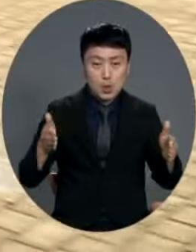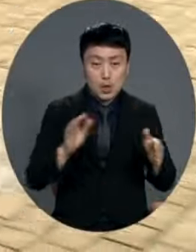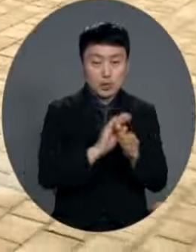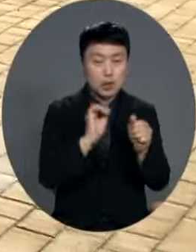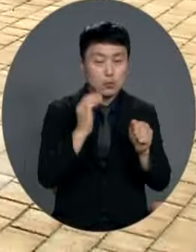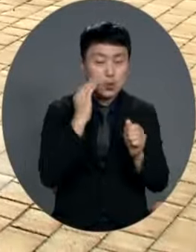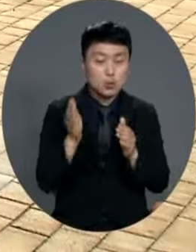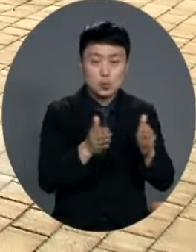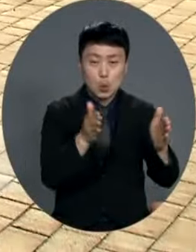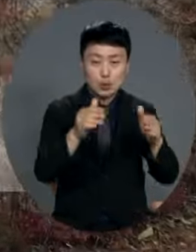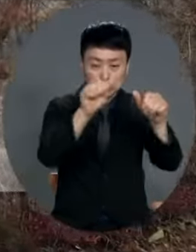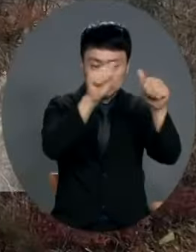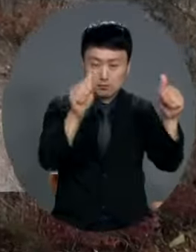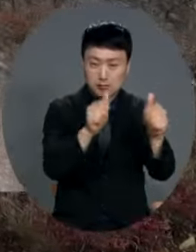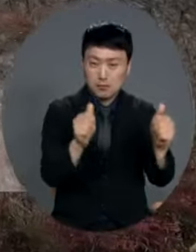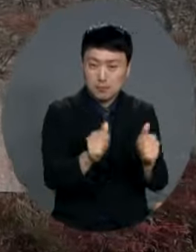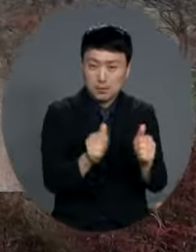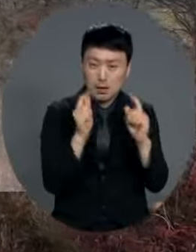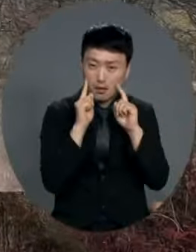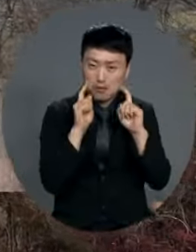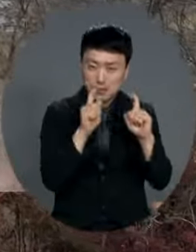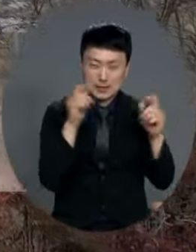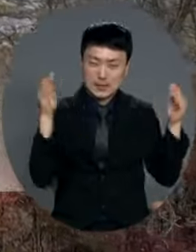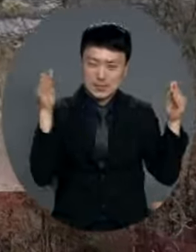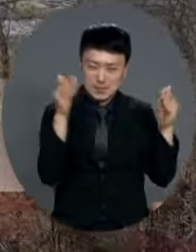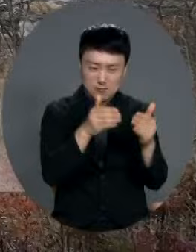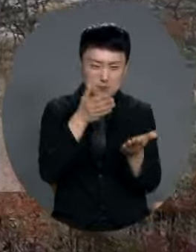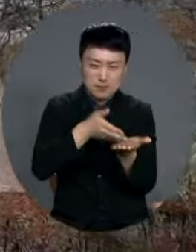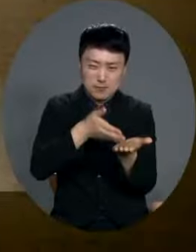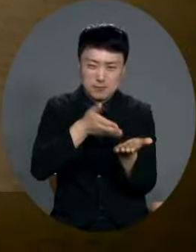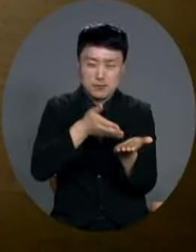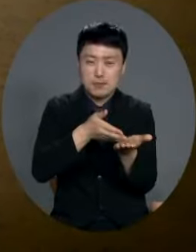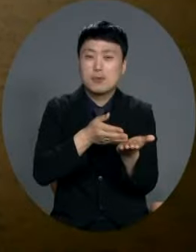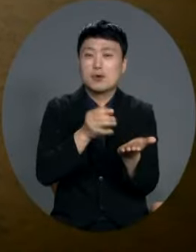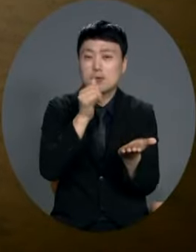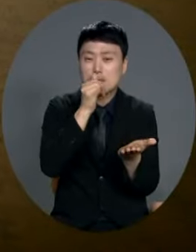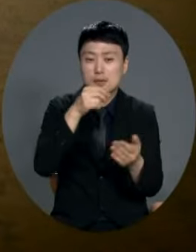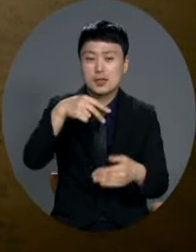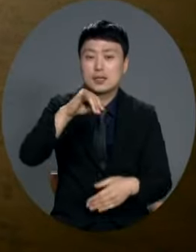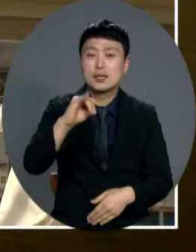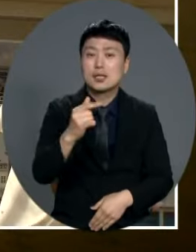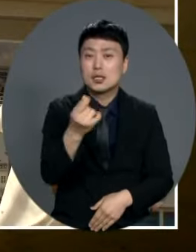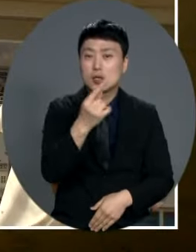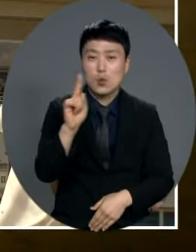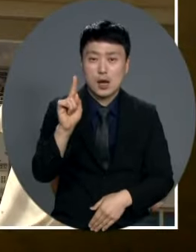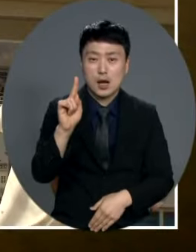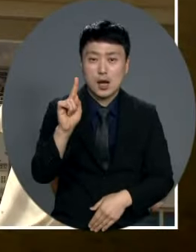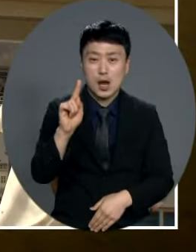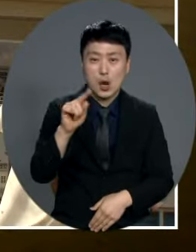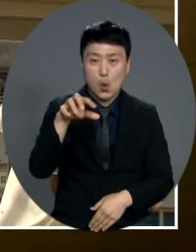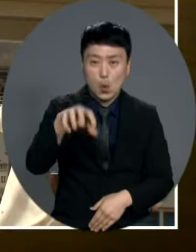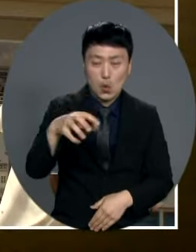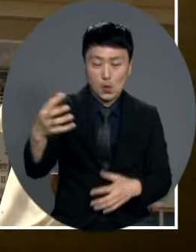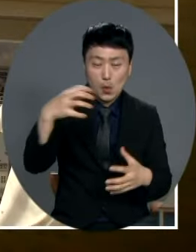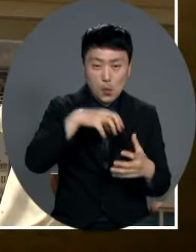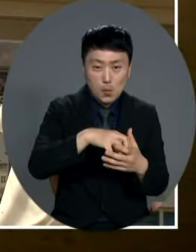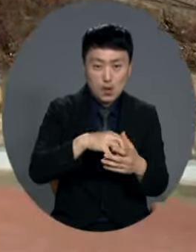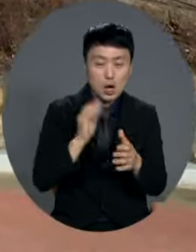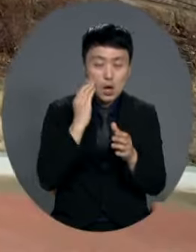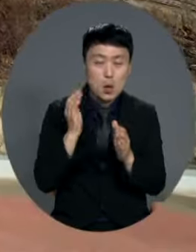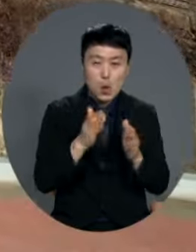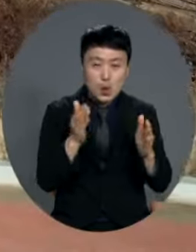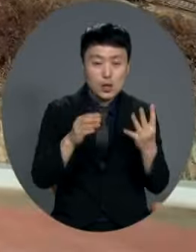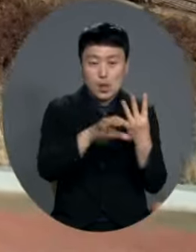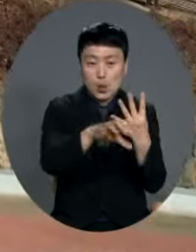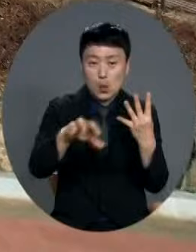청도군의 조형물 사업 특해 의욕을 집중적으로 보도했습니다 신화랑 풍류마을 비롯해 청도지역 네곳에 조물